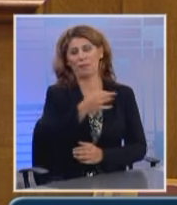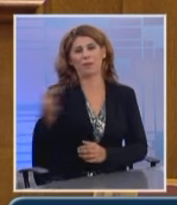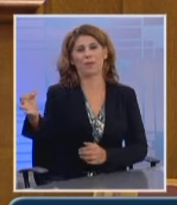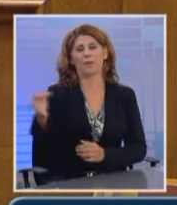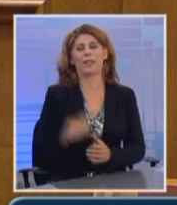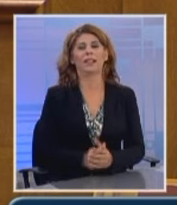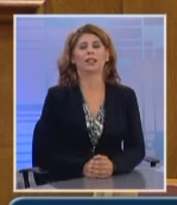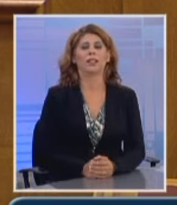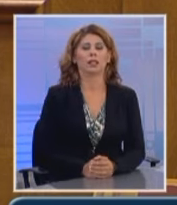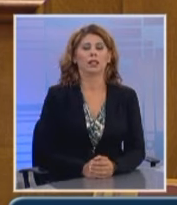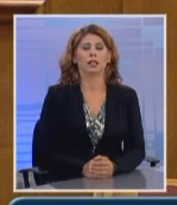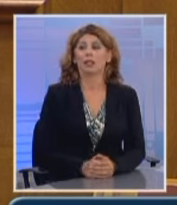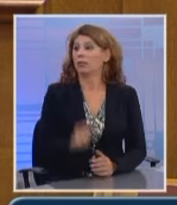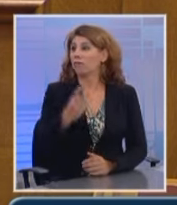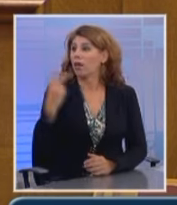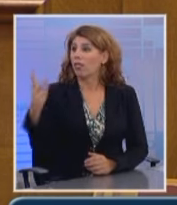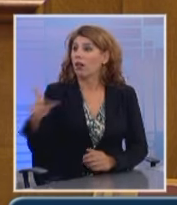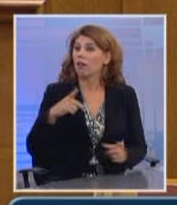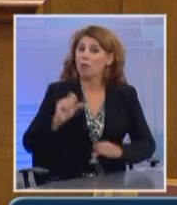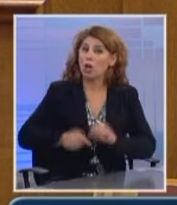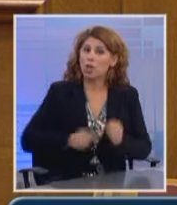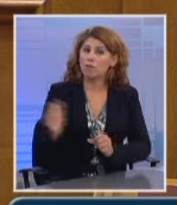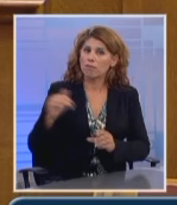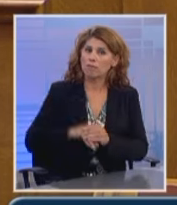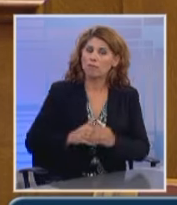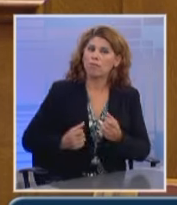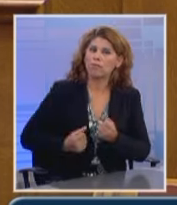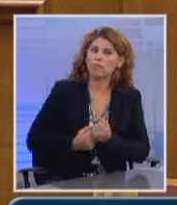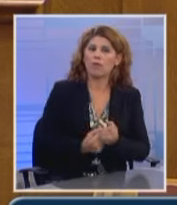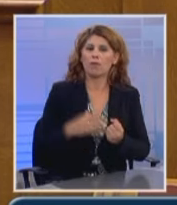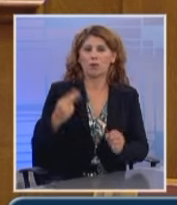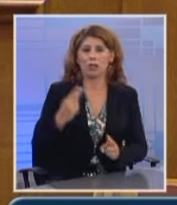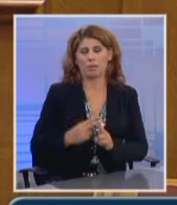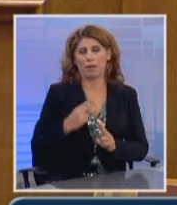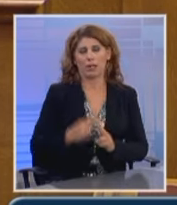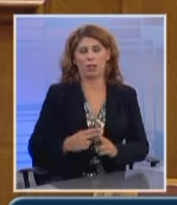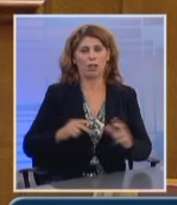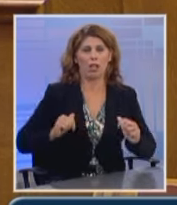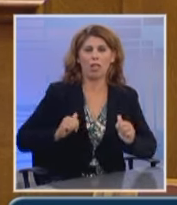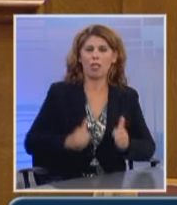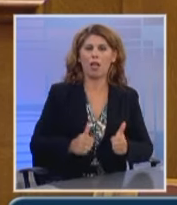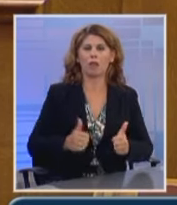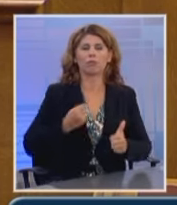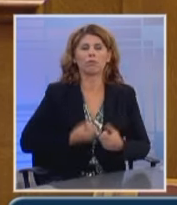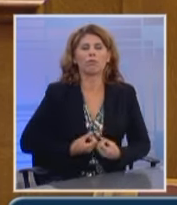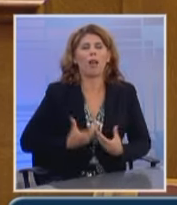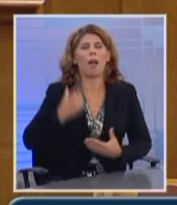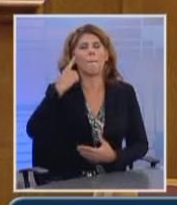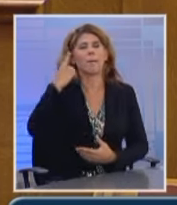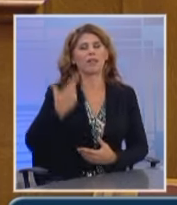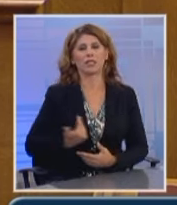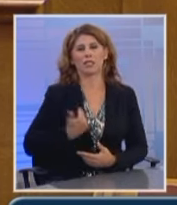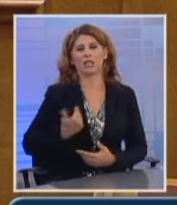συμβολή του υποδείγματος της δικιάς σας προσπάθειας μπορεί να είναι σημαντική για να ενθαρρυνθούν και να εμπνευστούν οι νέοι άνθρωποι,